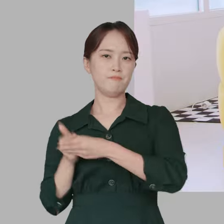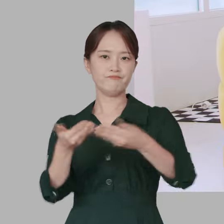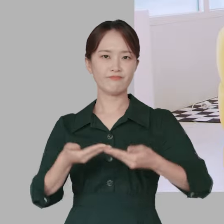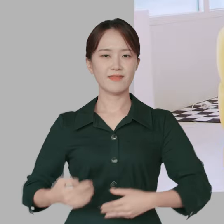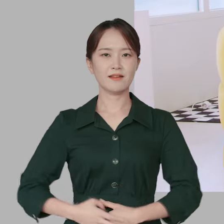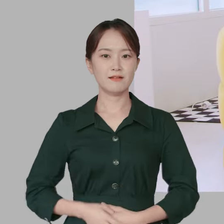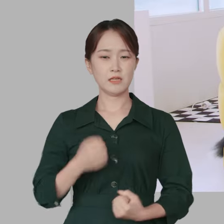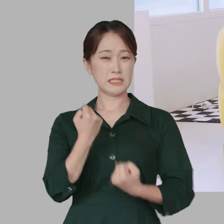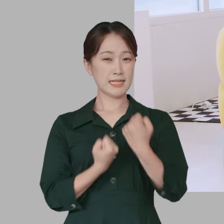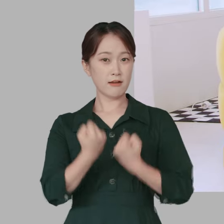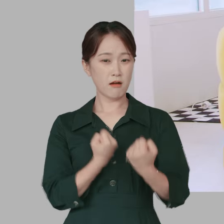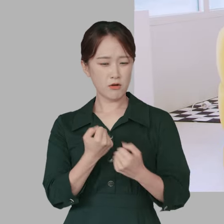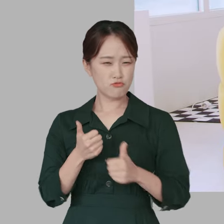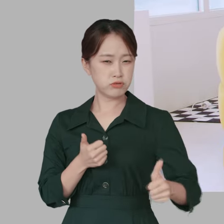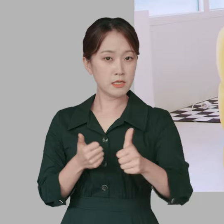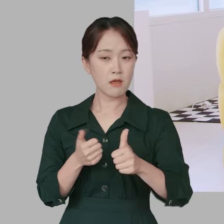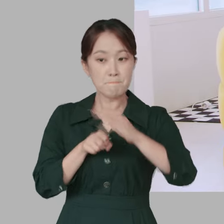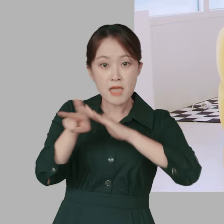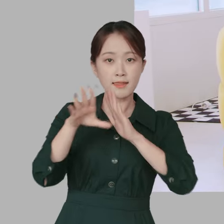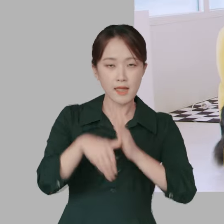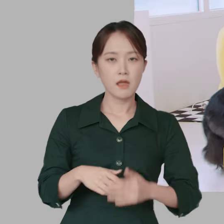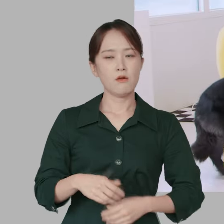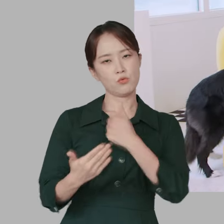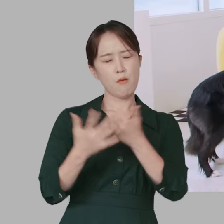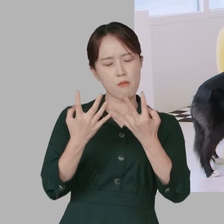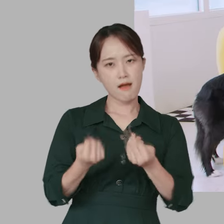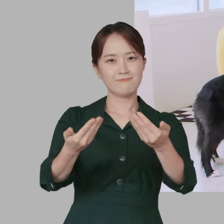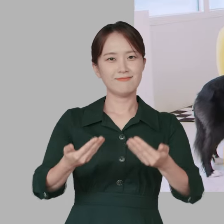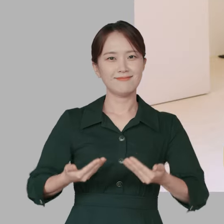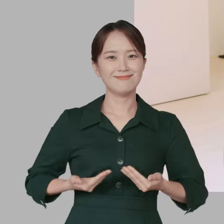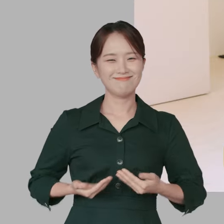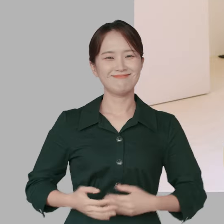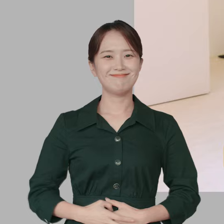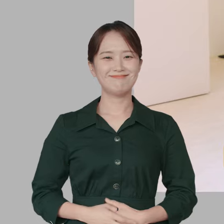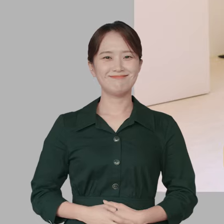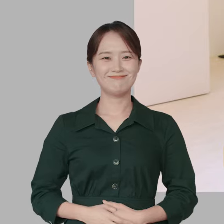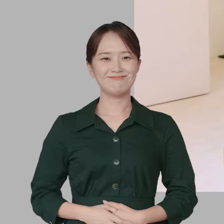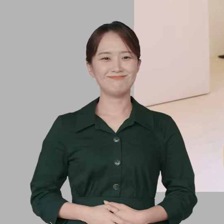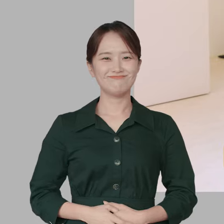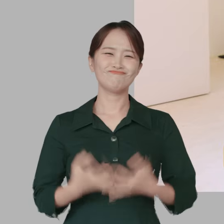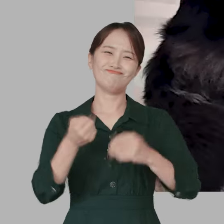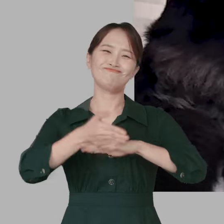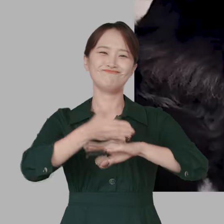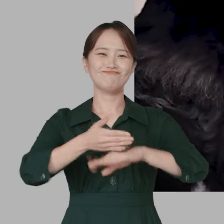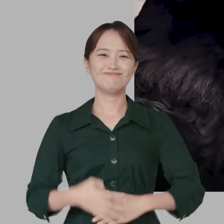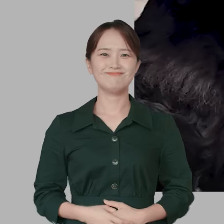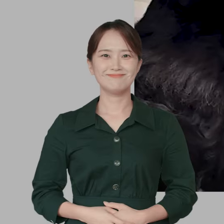자전거 같은 거 지나갈 때 특히 피할 때 그럴 때 도움을 많이 받고 이러니까 여러분들 많이 고맙죠